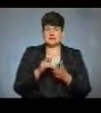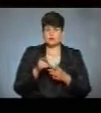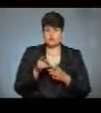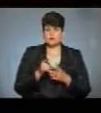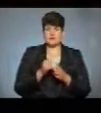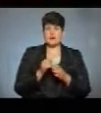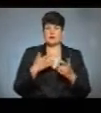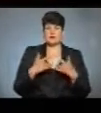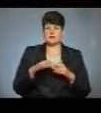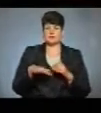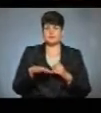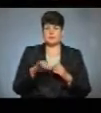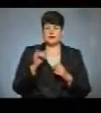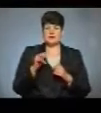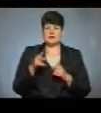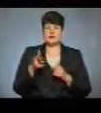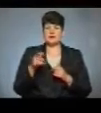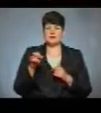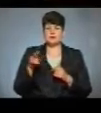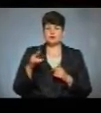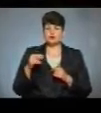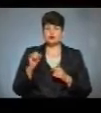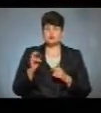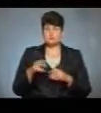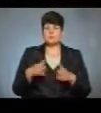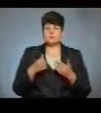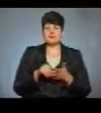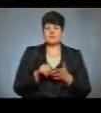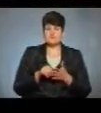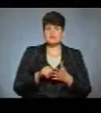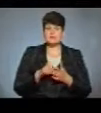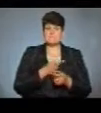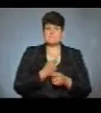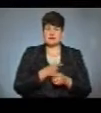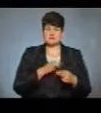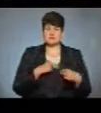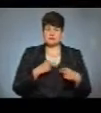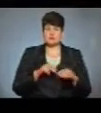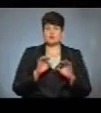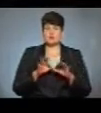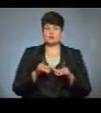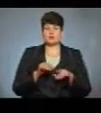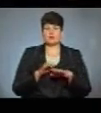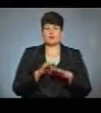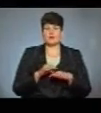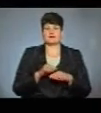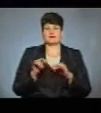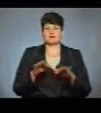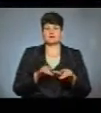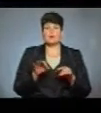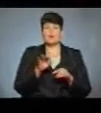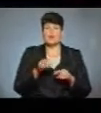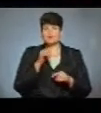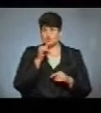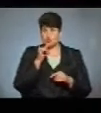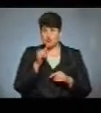театрального майдану. Ірина Гладчук представилася медпрацівником. Розповідає, проводять інформаційну акцію про цукровий діабет і проводять